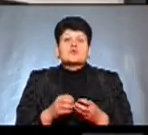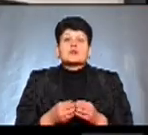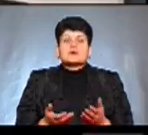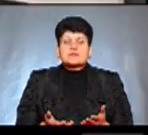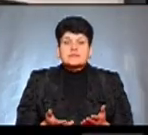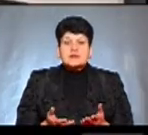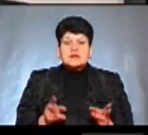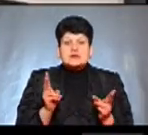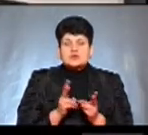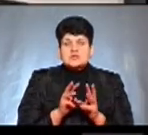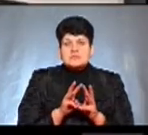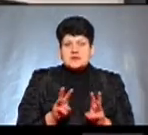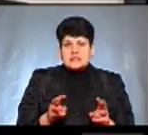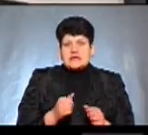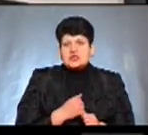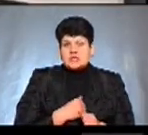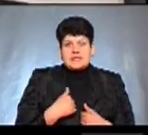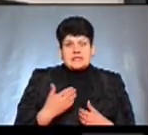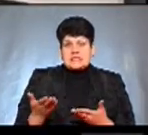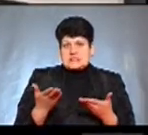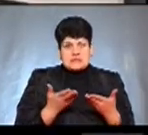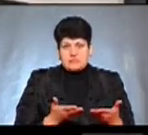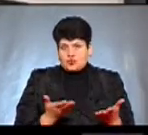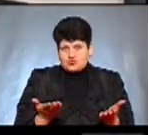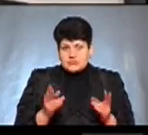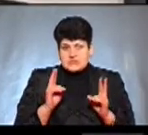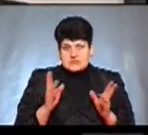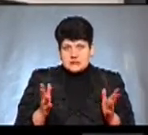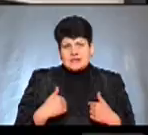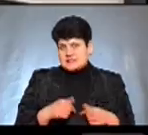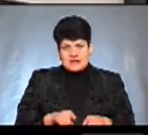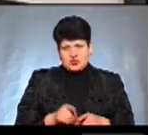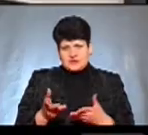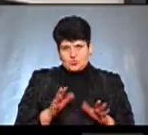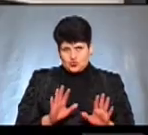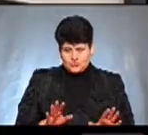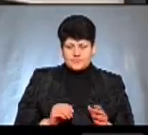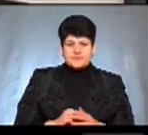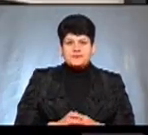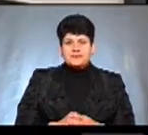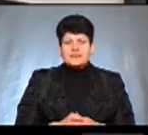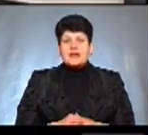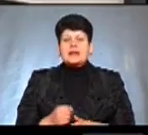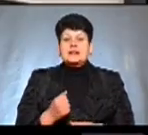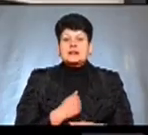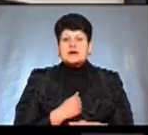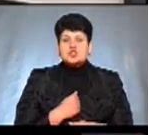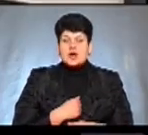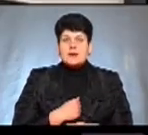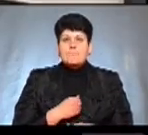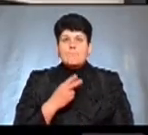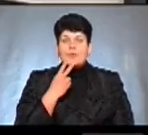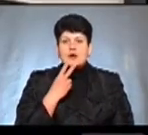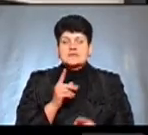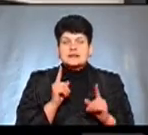зустріч з міністром інфраструктури нас, на жаль, чомусь не запрошують, насправді, не знаю чому. Нас теж. На жаль, показали